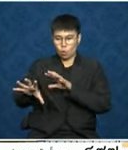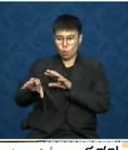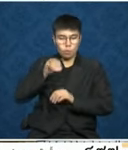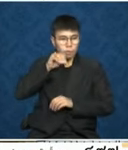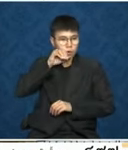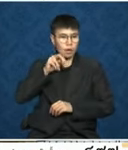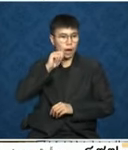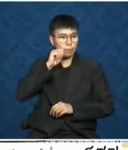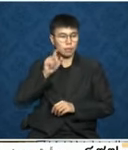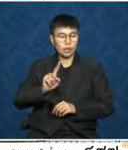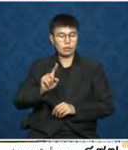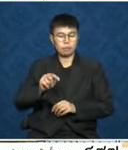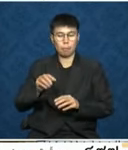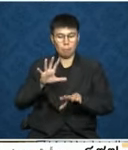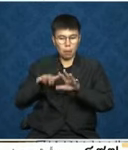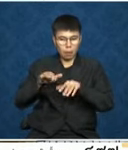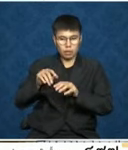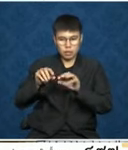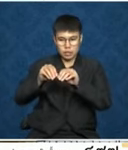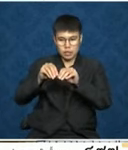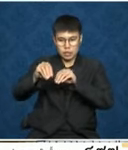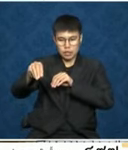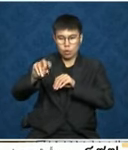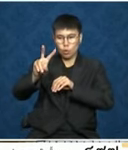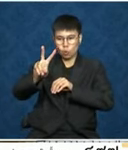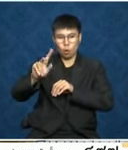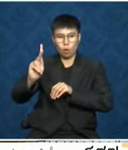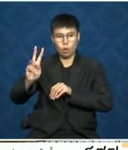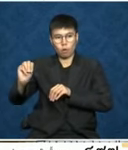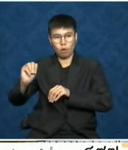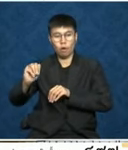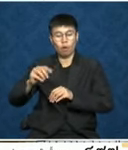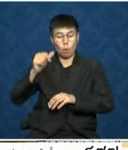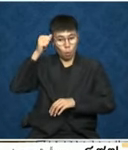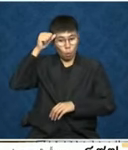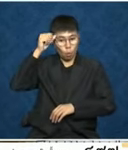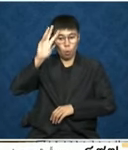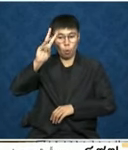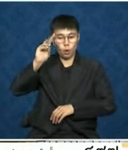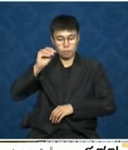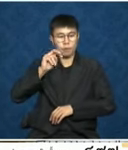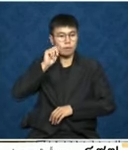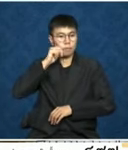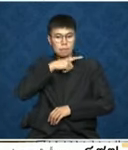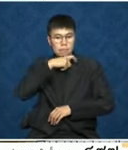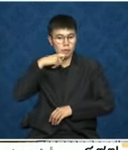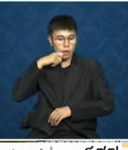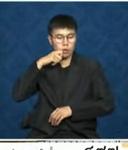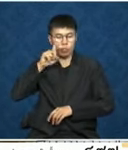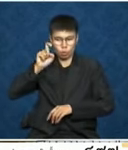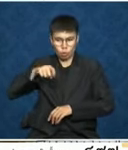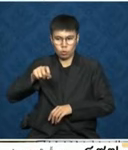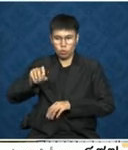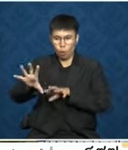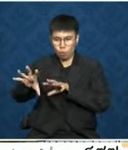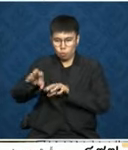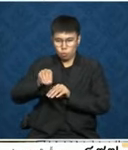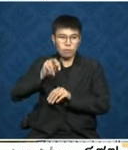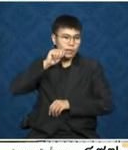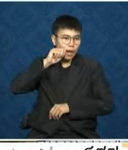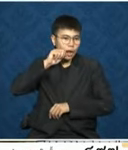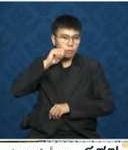กลและถ้าเกิดว่าเป็นหน้าแล้งที่ไม่มีน้ำนะครับต้องใช้เวลาถึง 60วันนะครับที่จะต้องสูบน้ำขึ้นมาให้กับพี่น้องประชาชประชาชน